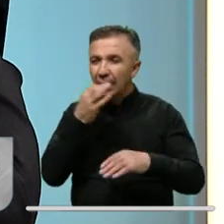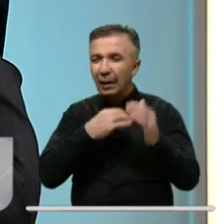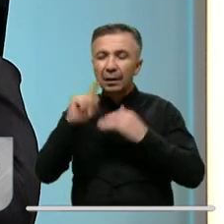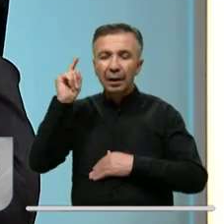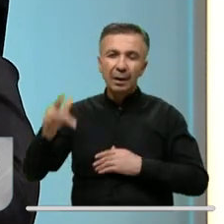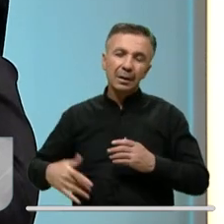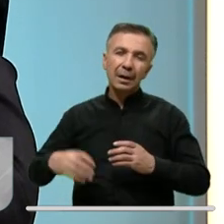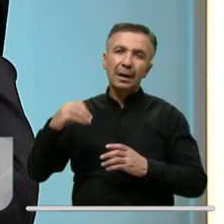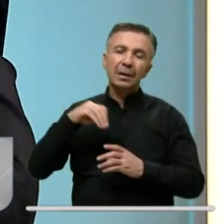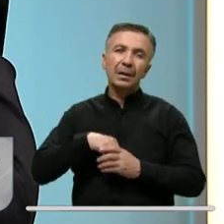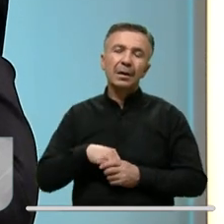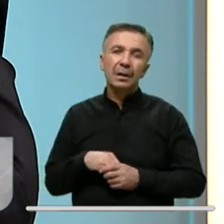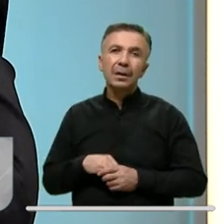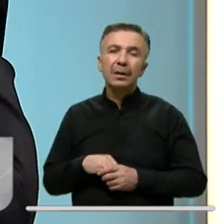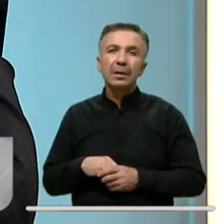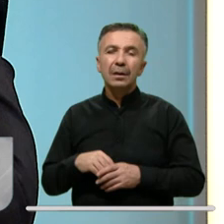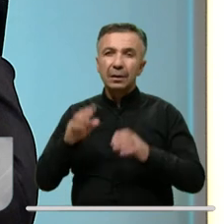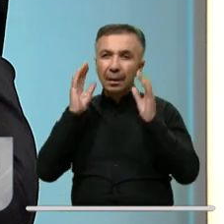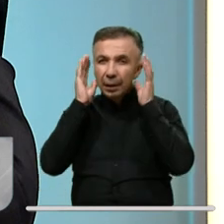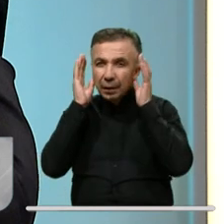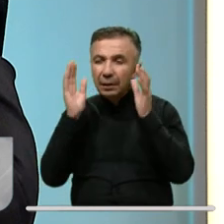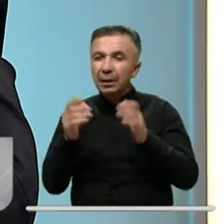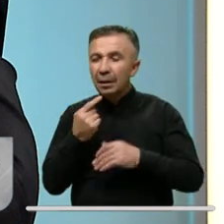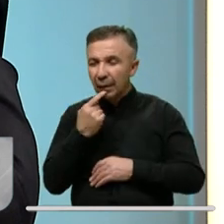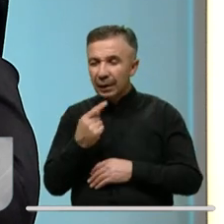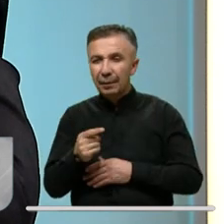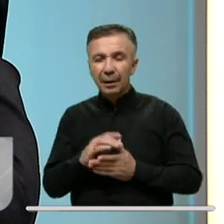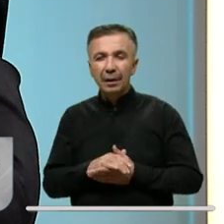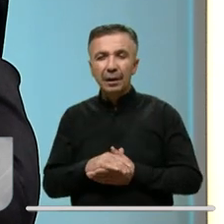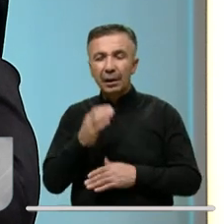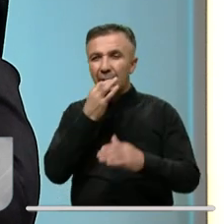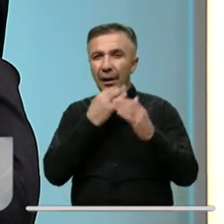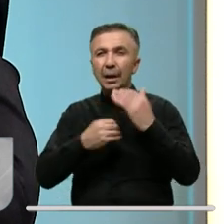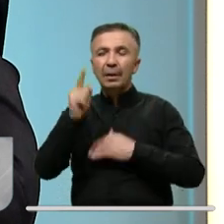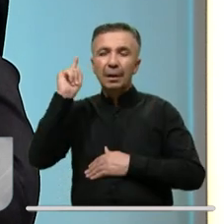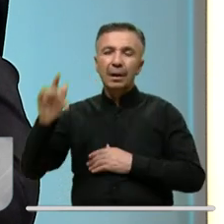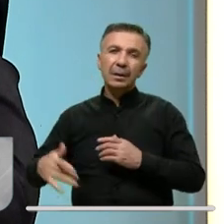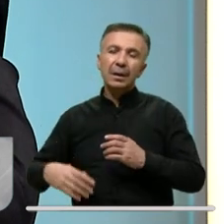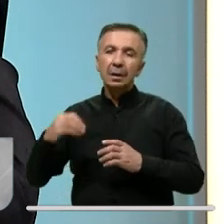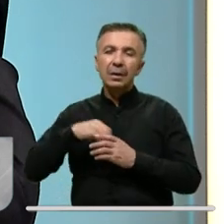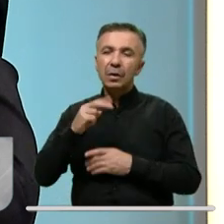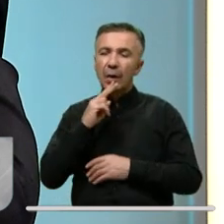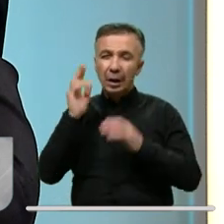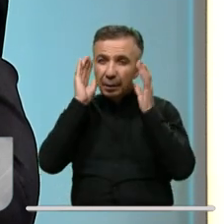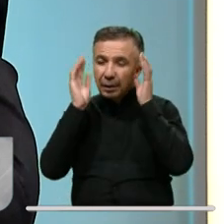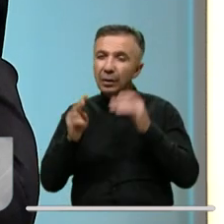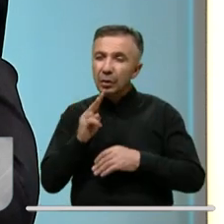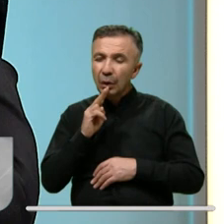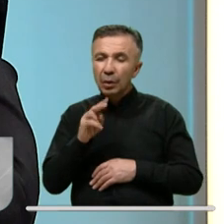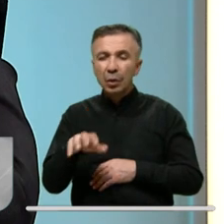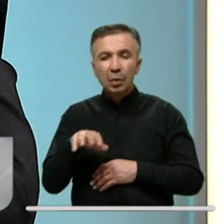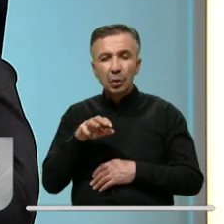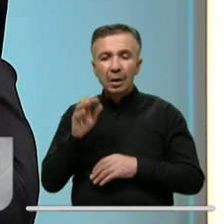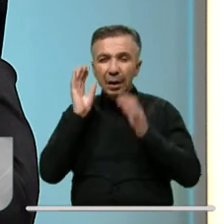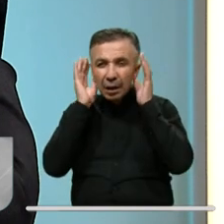rızası için namaz kılmaya demekle Niyet ettim Allah rızası için öğle namazının son sünnetini kılmaya